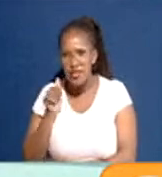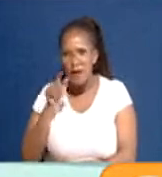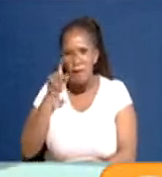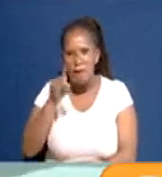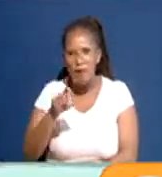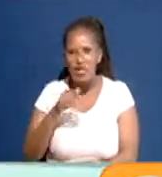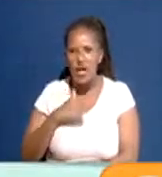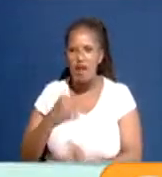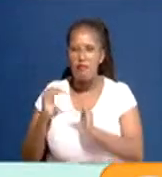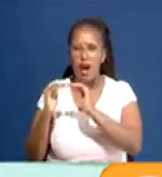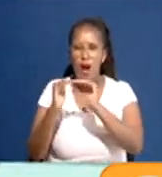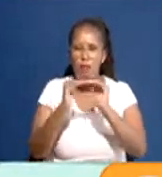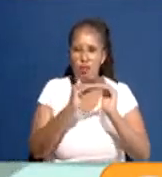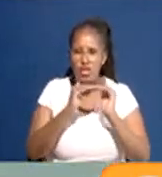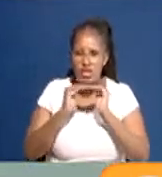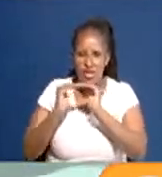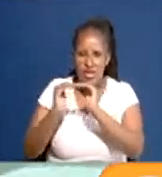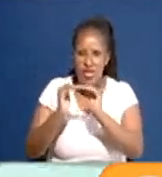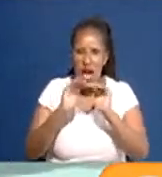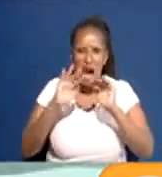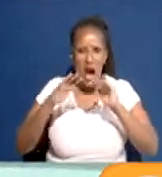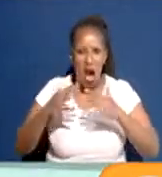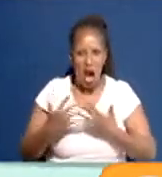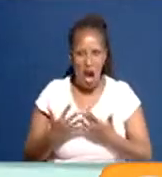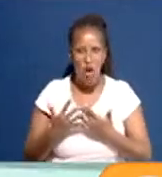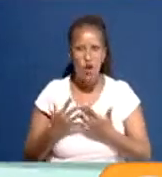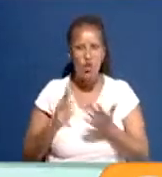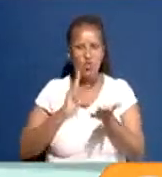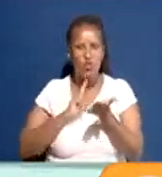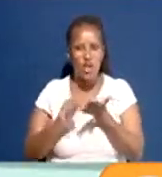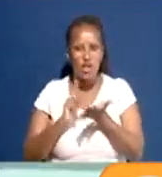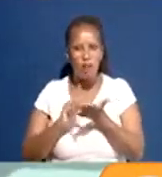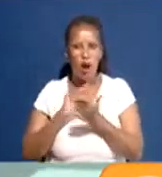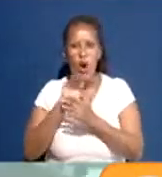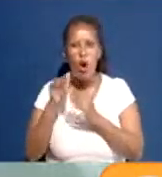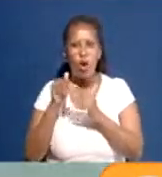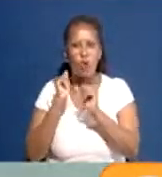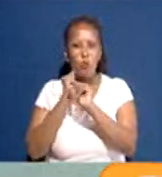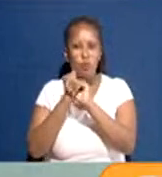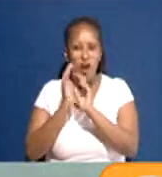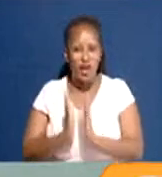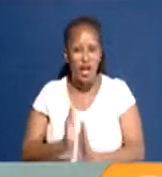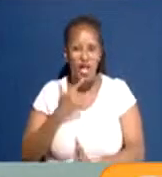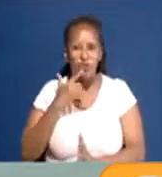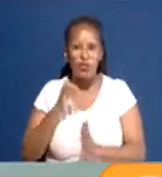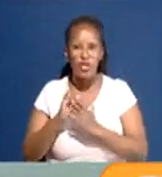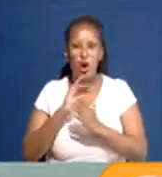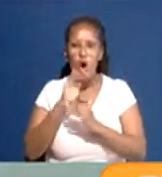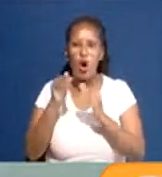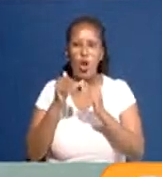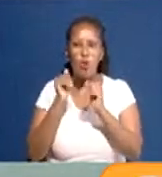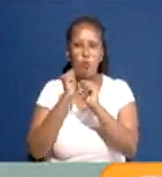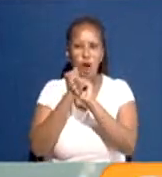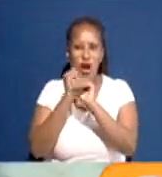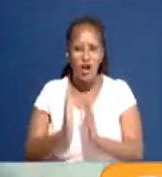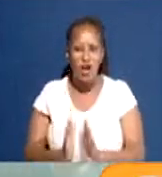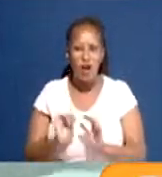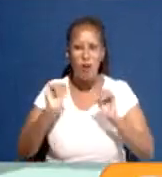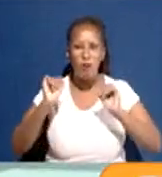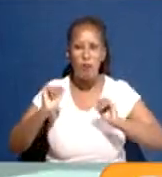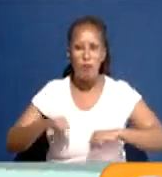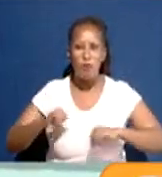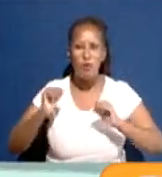must harmonize how we treat all our workers so that all workers work